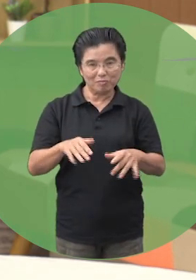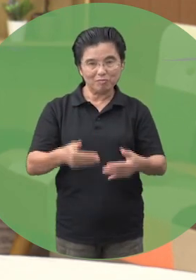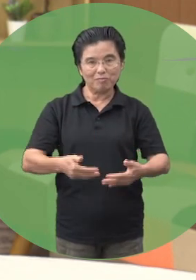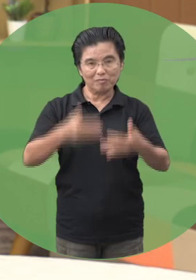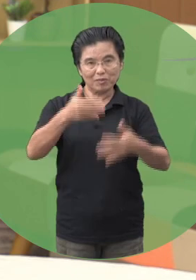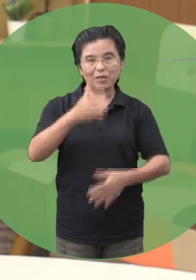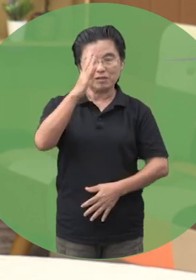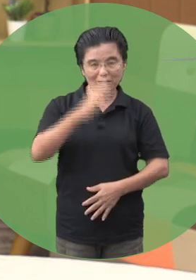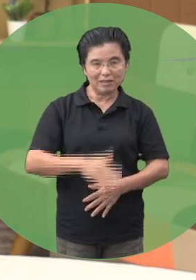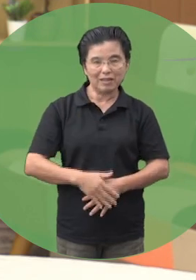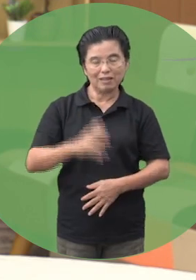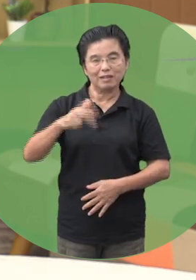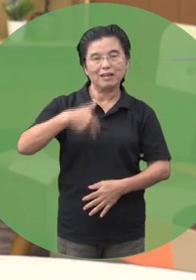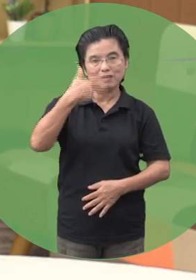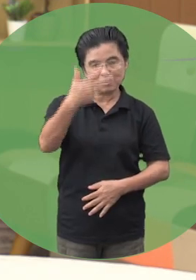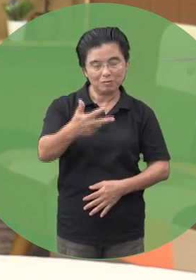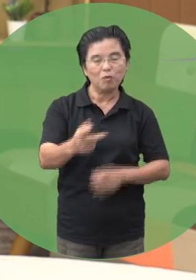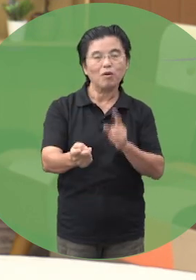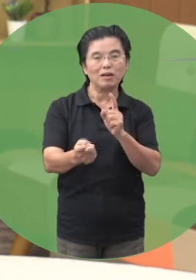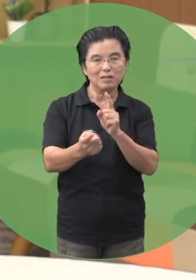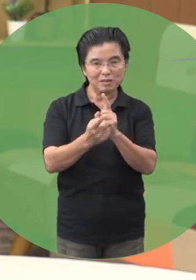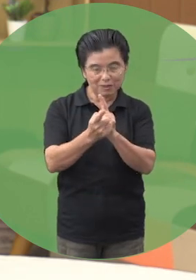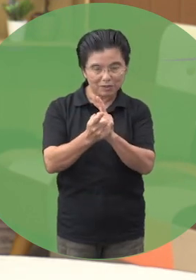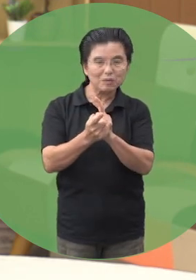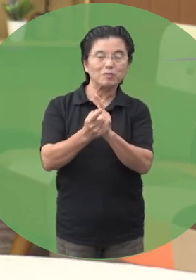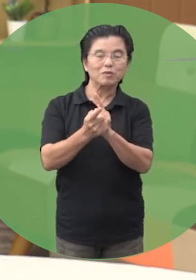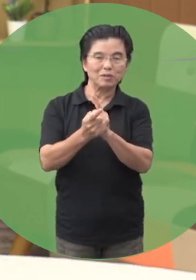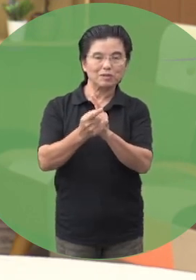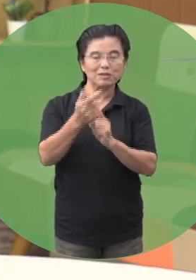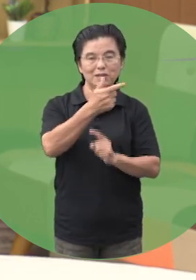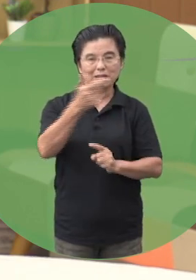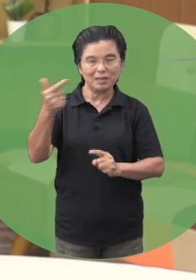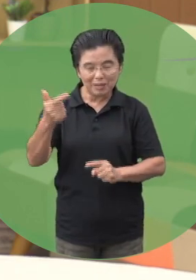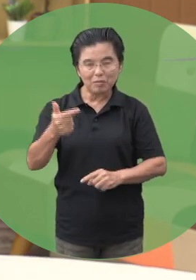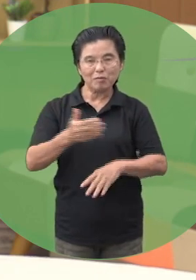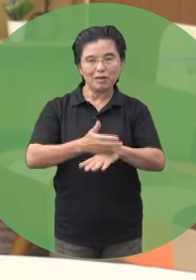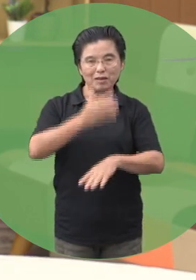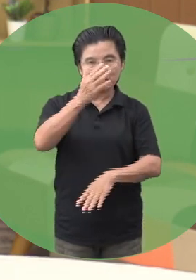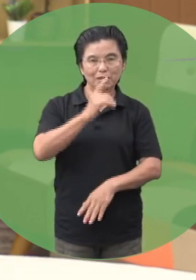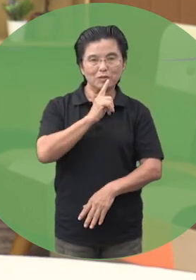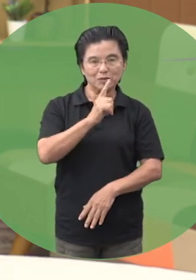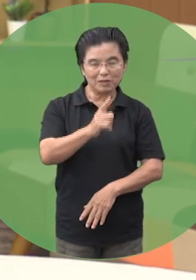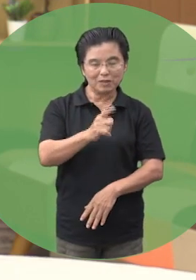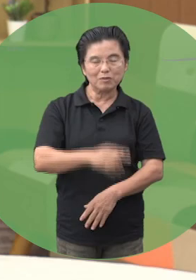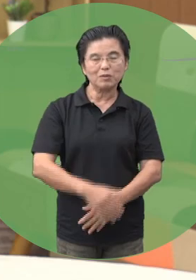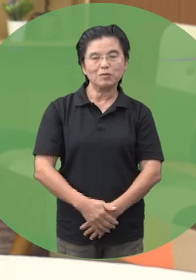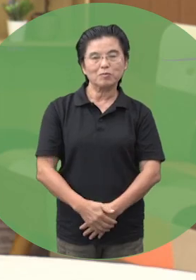それでは来週もお会いしましょう。一平二平デイビル。